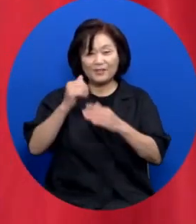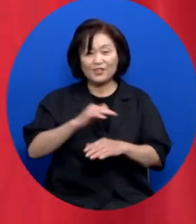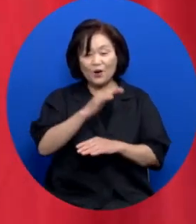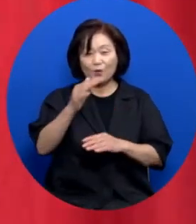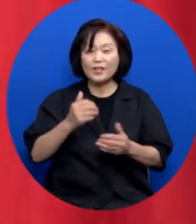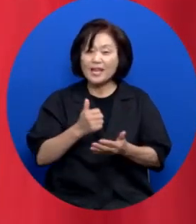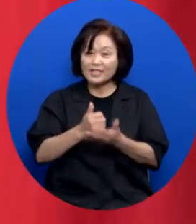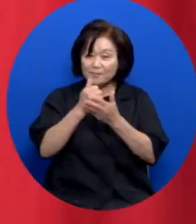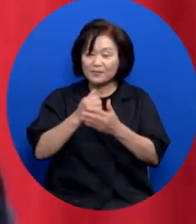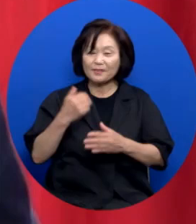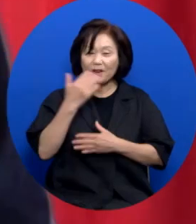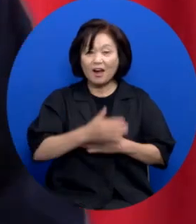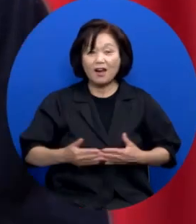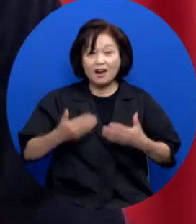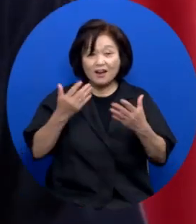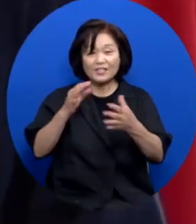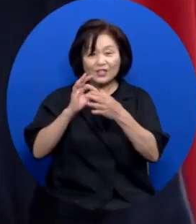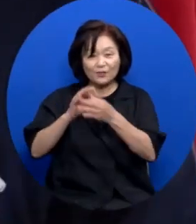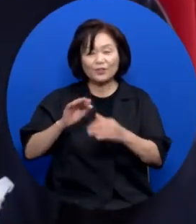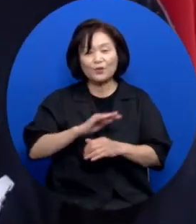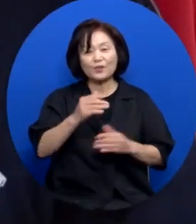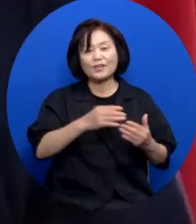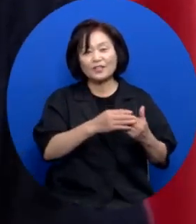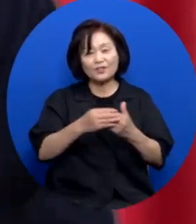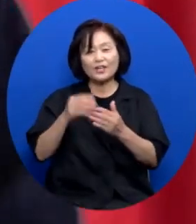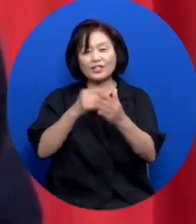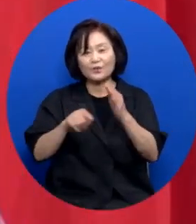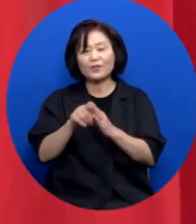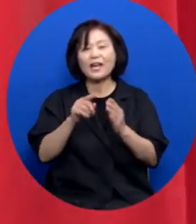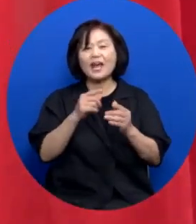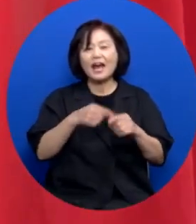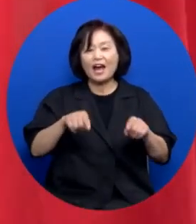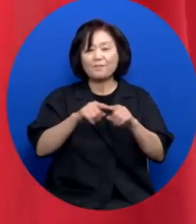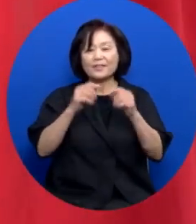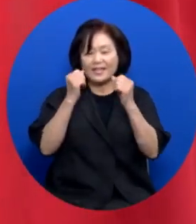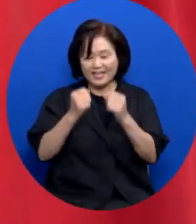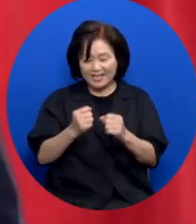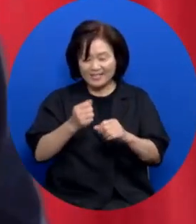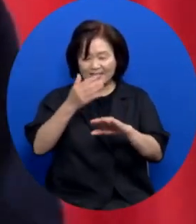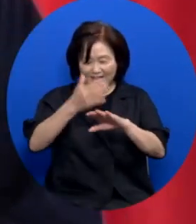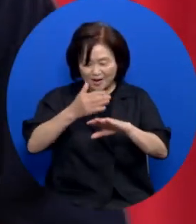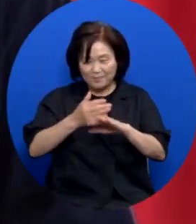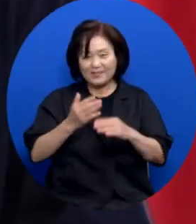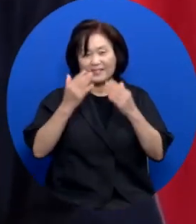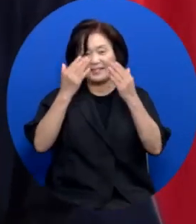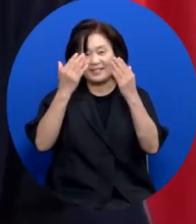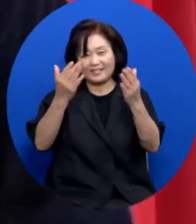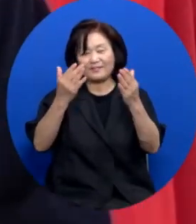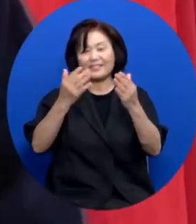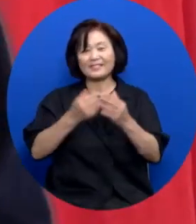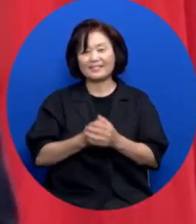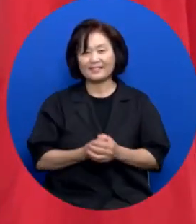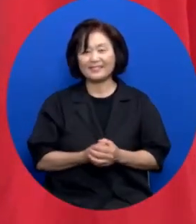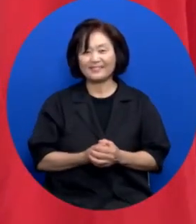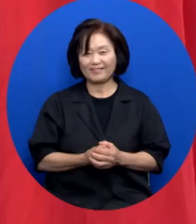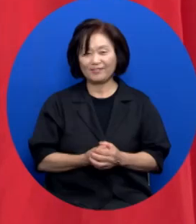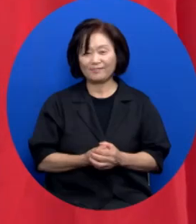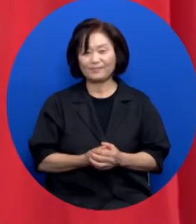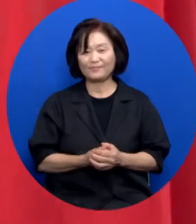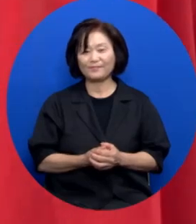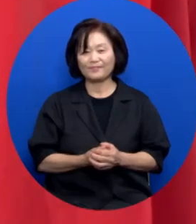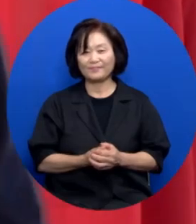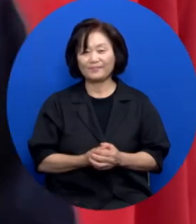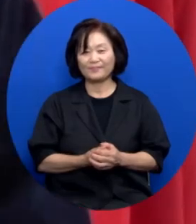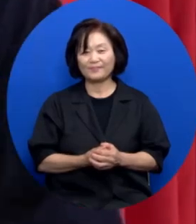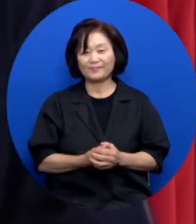Teroda, sa Pastor Kim na nagtuturo po sa amin. And thanks God kasi nandiyan po siya para sa amin. At ginagabay niyo po kami sa